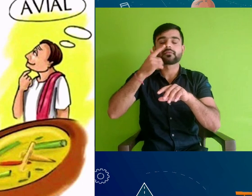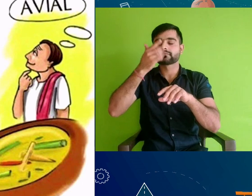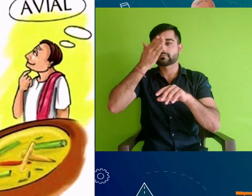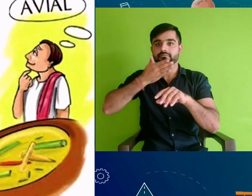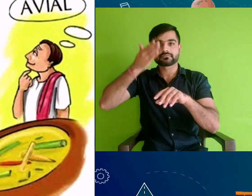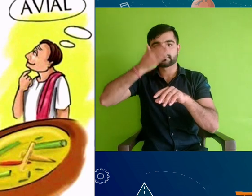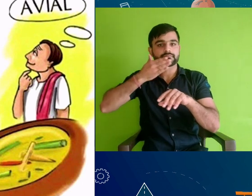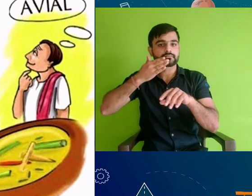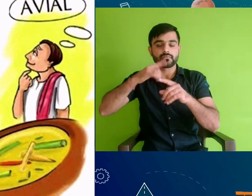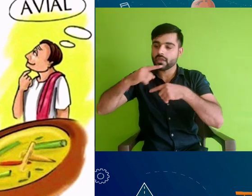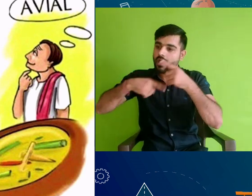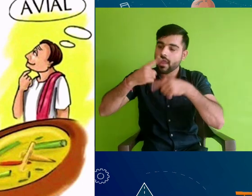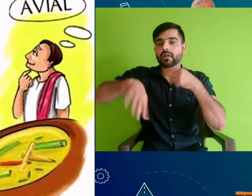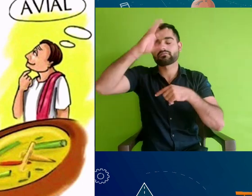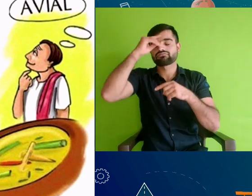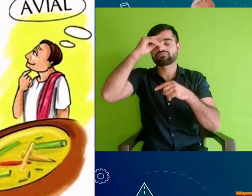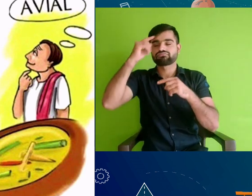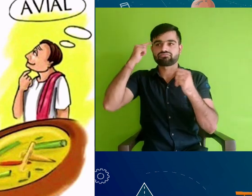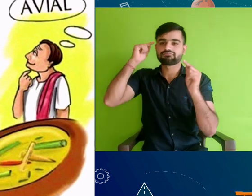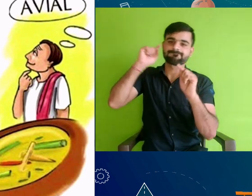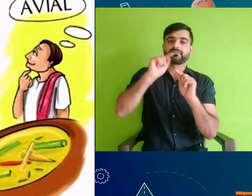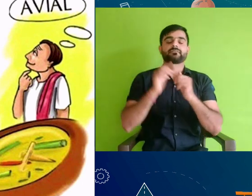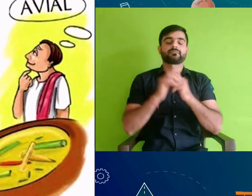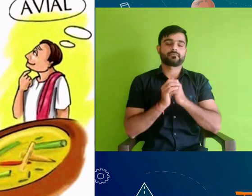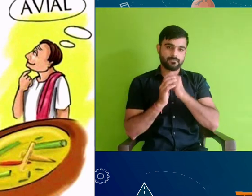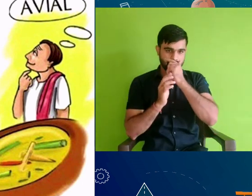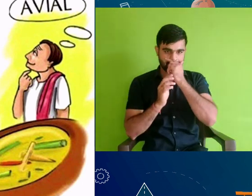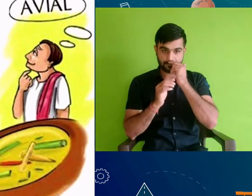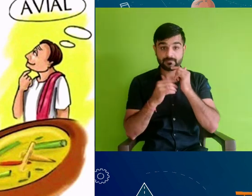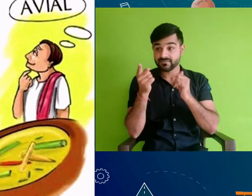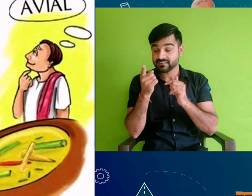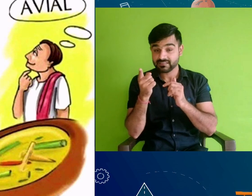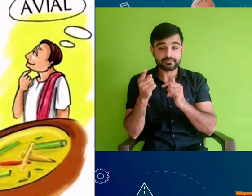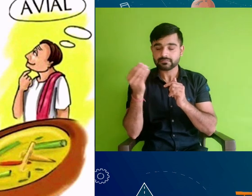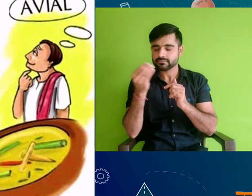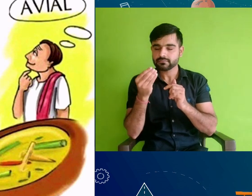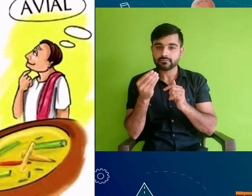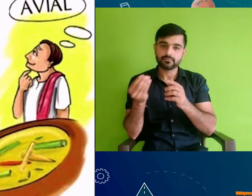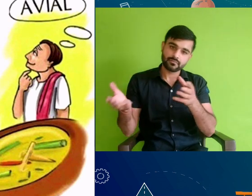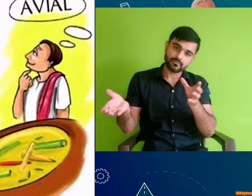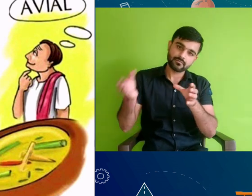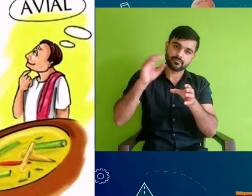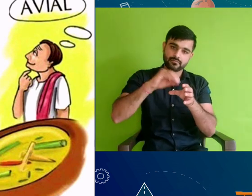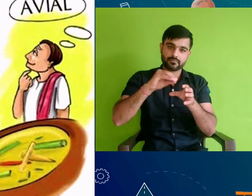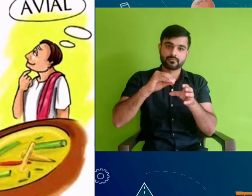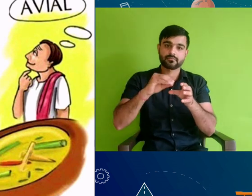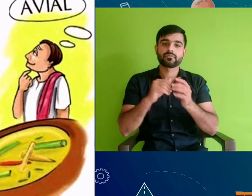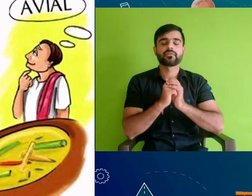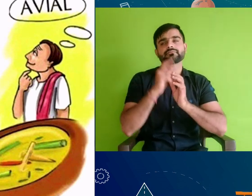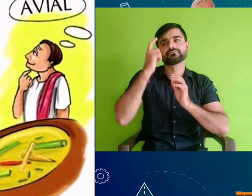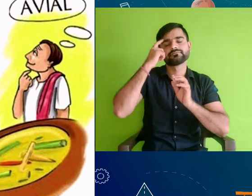every learner. So now he whipped some curd and added it to the curry. तो उन्होंने क्या करा